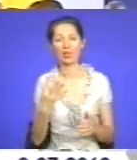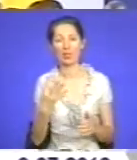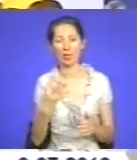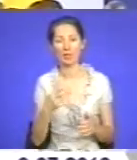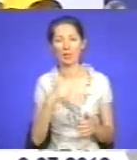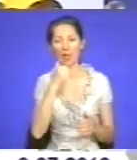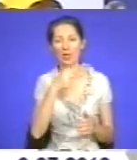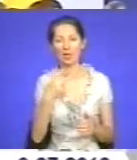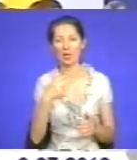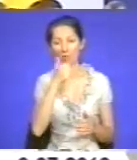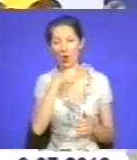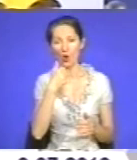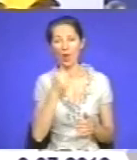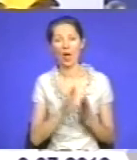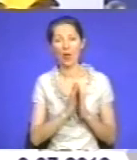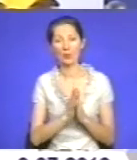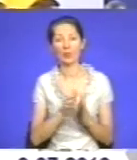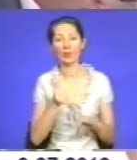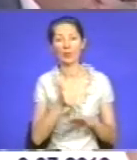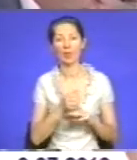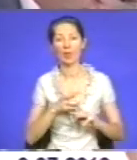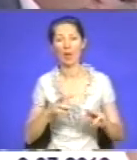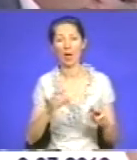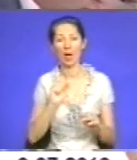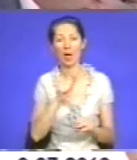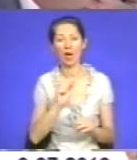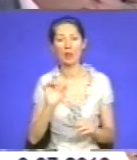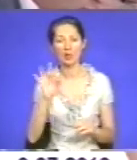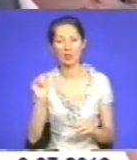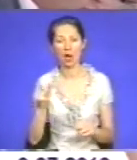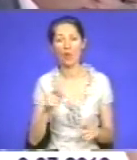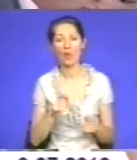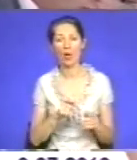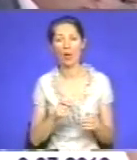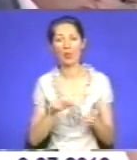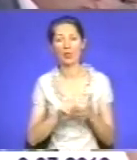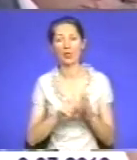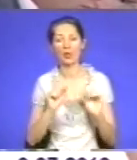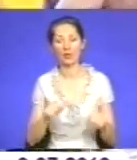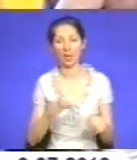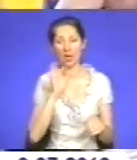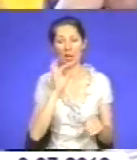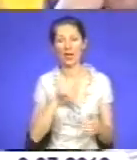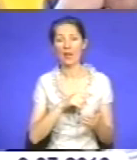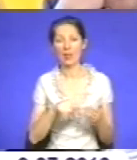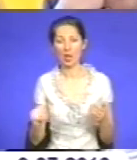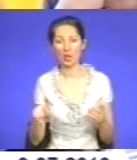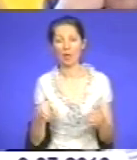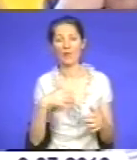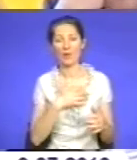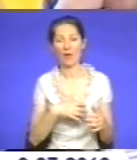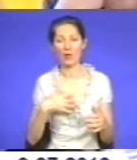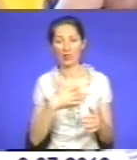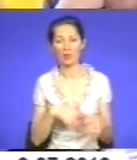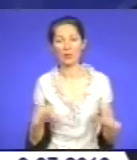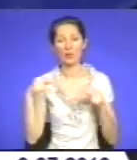Микола Азаров керівників місцевих і центральних органів влади. Глава уряду наголосив на важливості співпраці представників усіх гілок